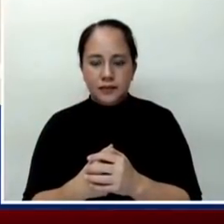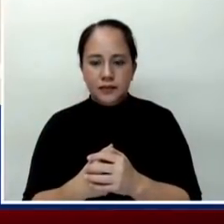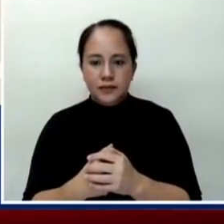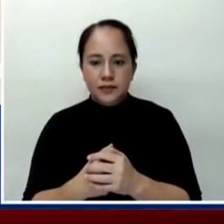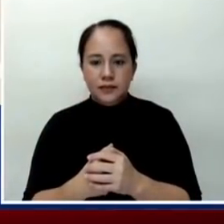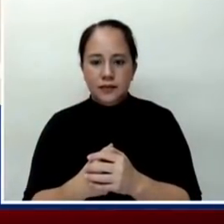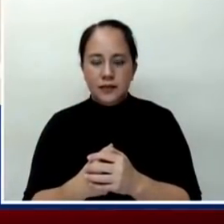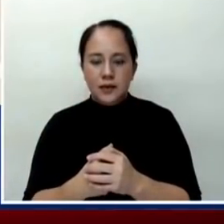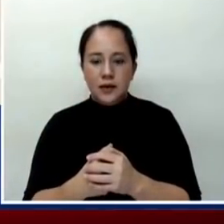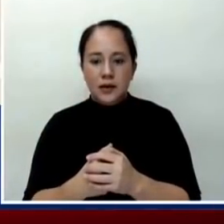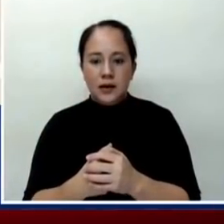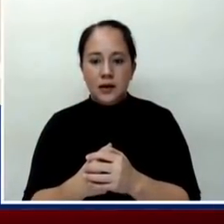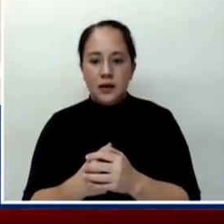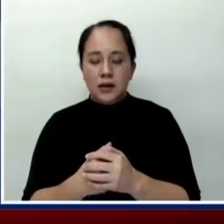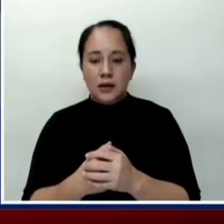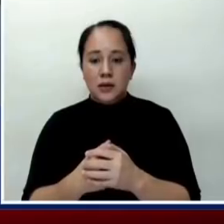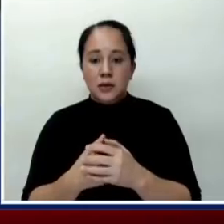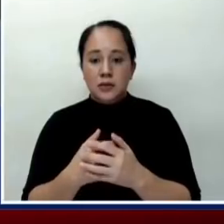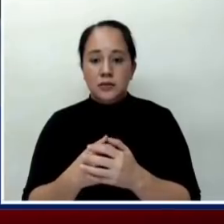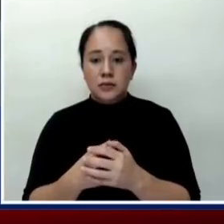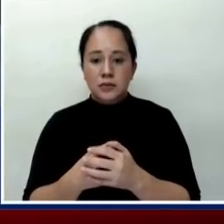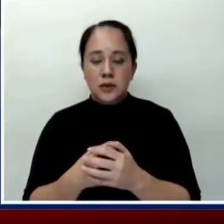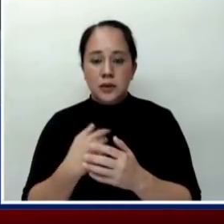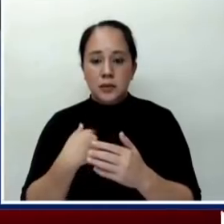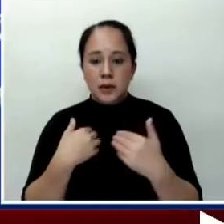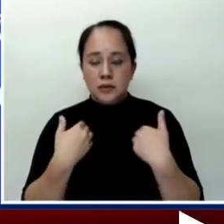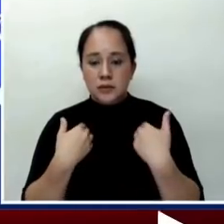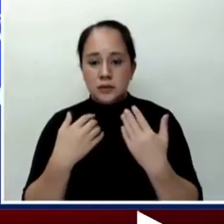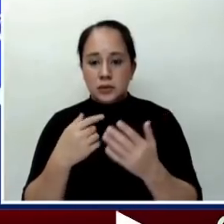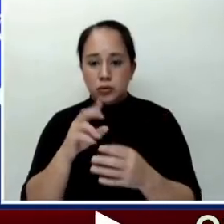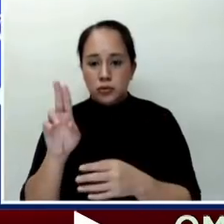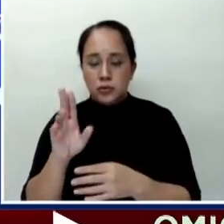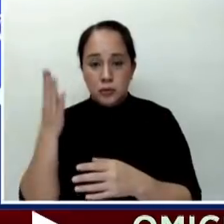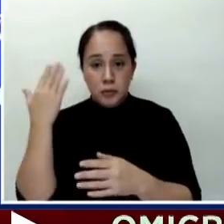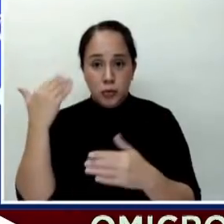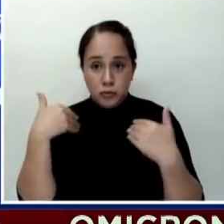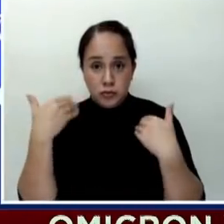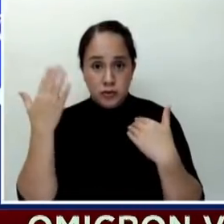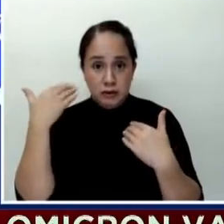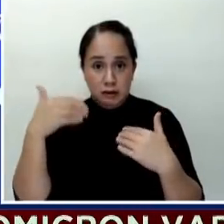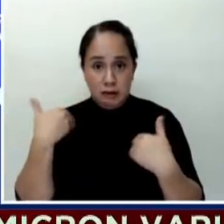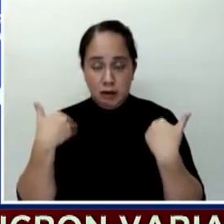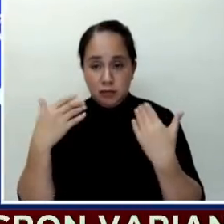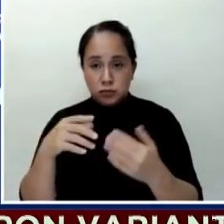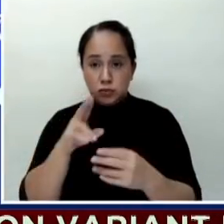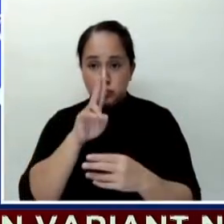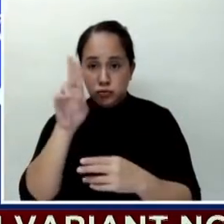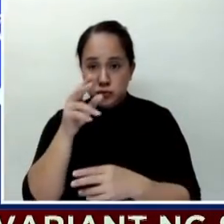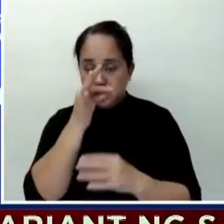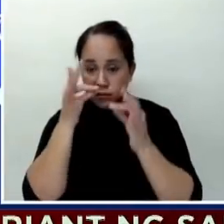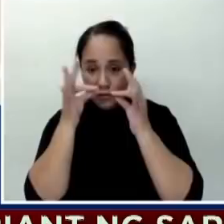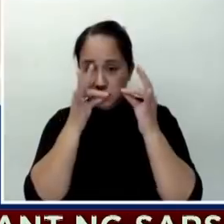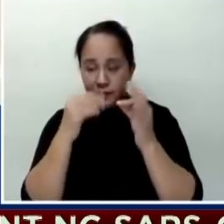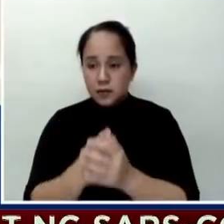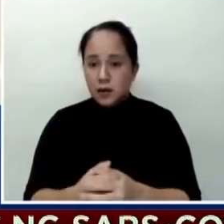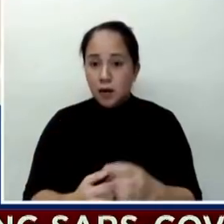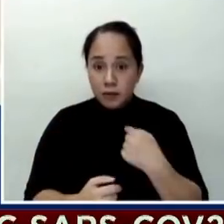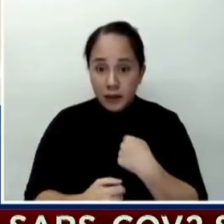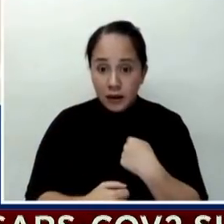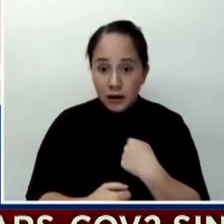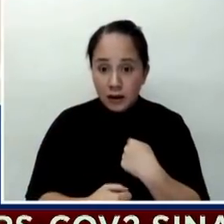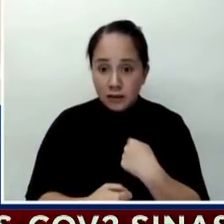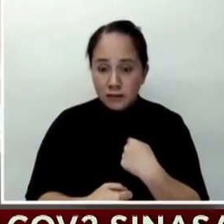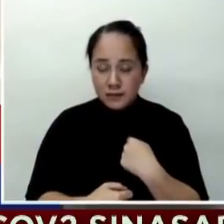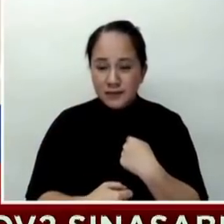Noong kabataan niyo, Senator Sir, kayo ba ay nagamit din ng drugs? Ako? Ay,